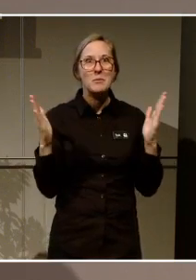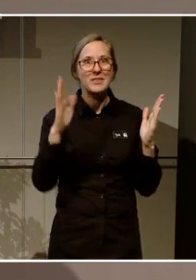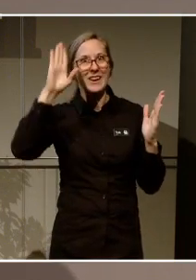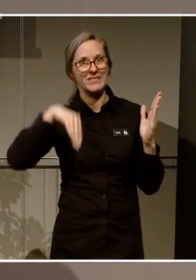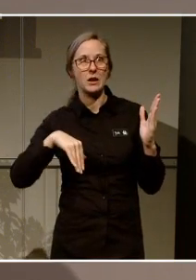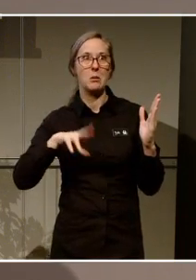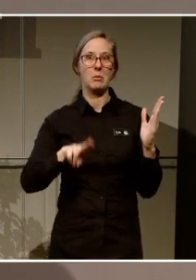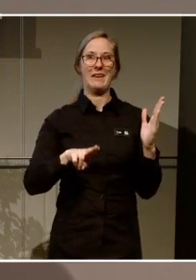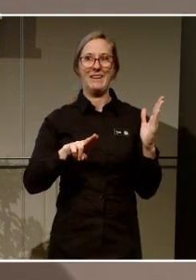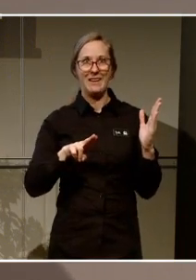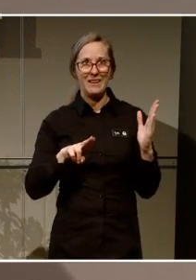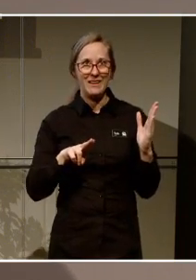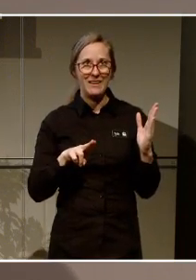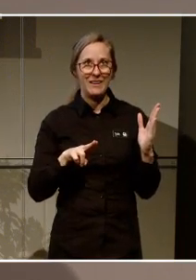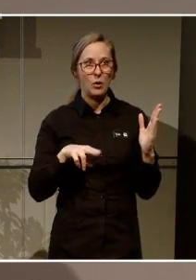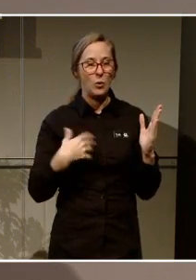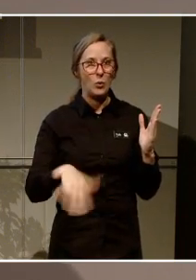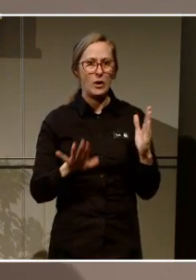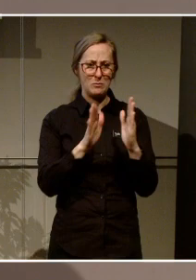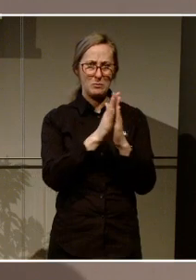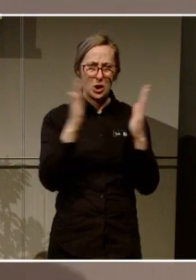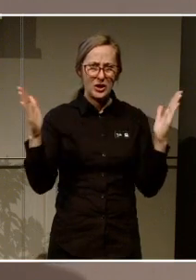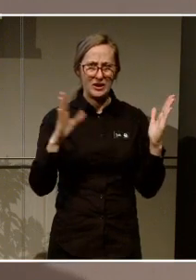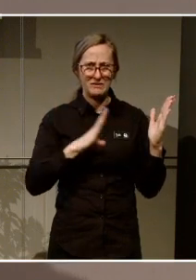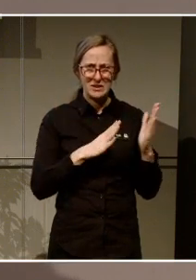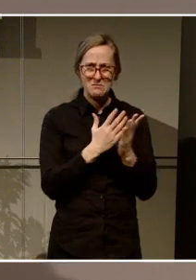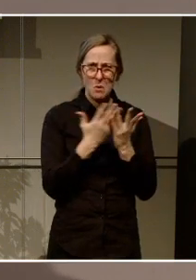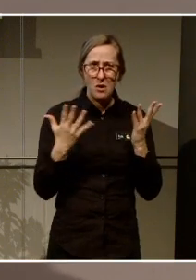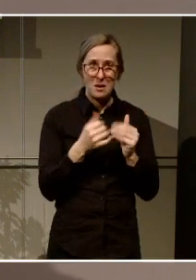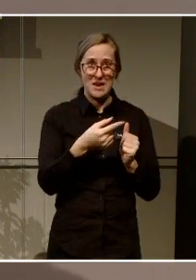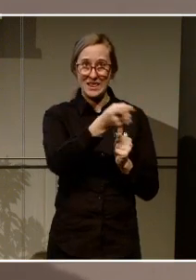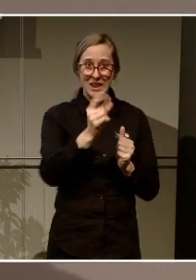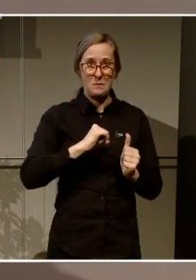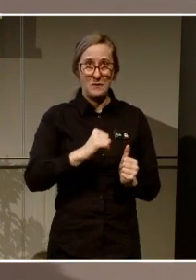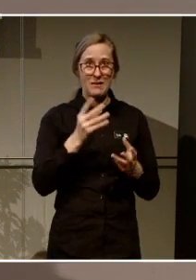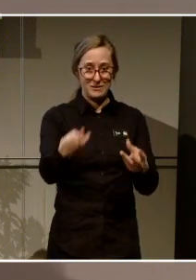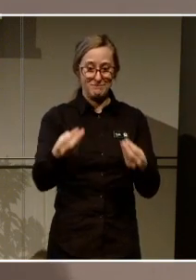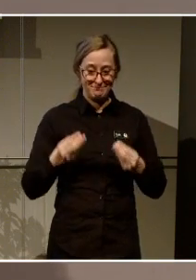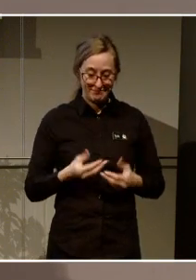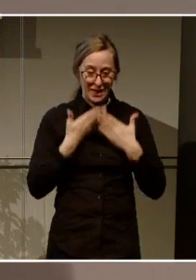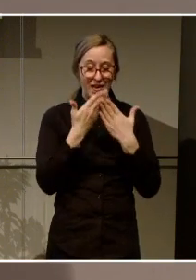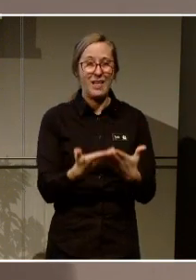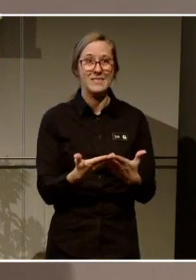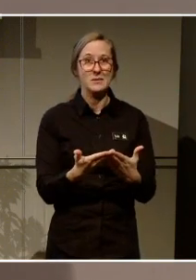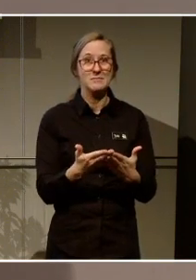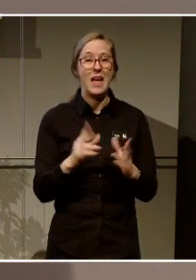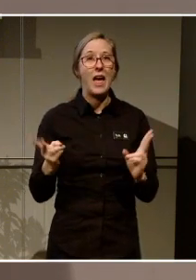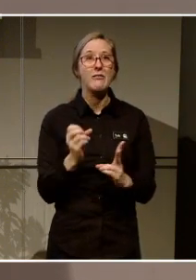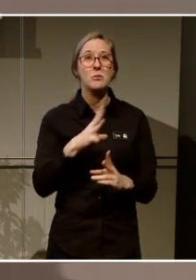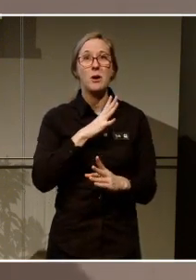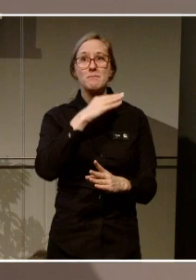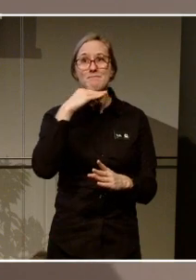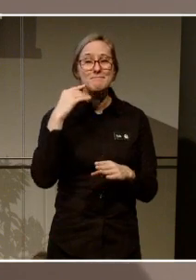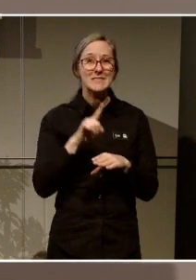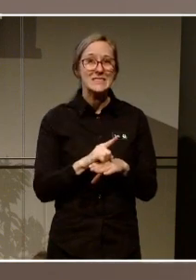det. Tänk vad mycket saker det finns i hyllorna och böcker som ni aldrig skulle ta i samman och läsa. Även om ni har tid för och ni till och